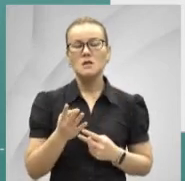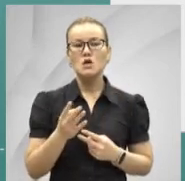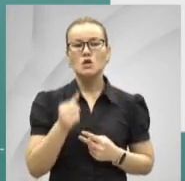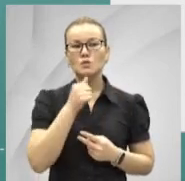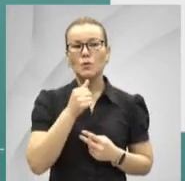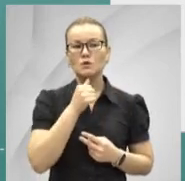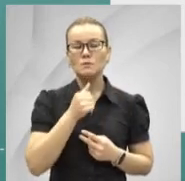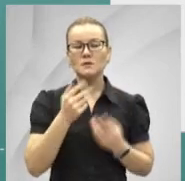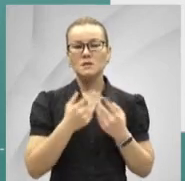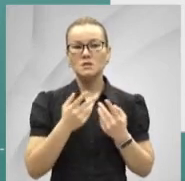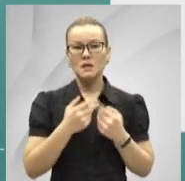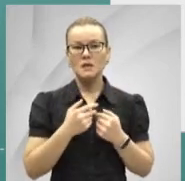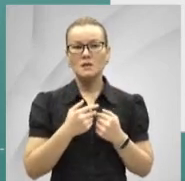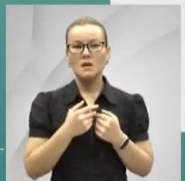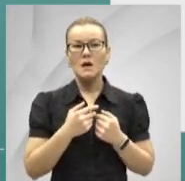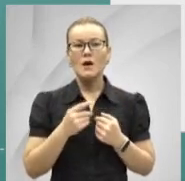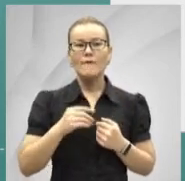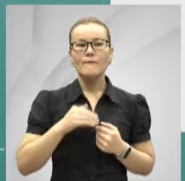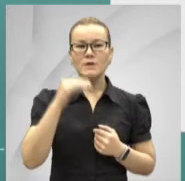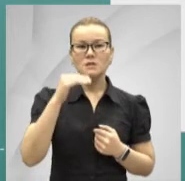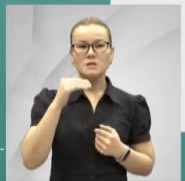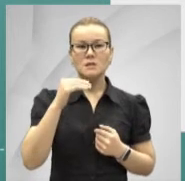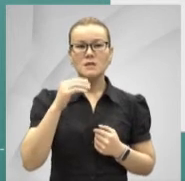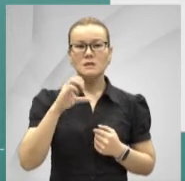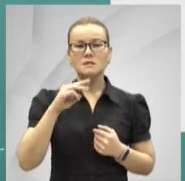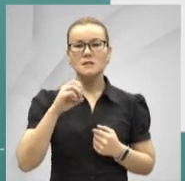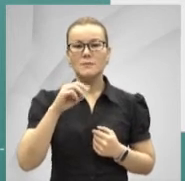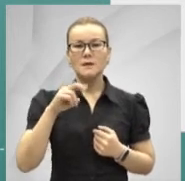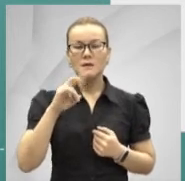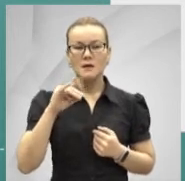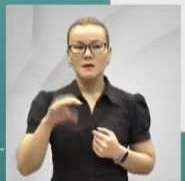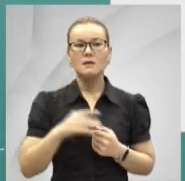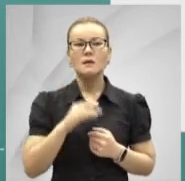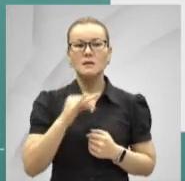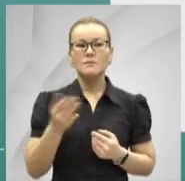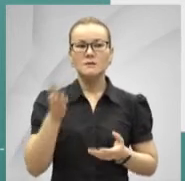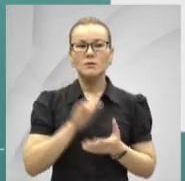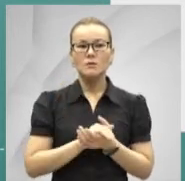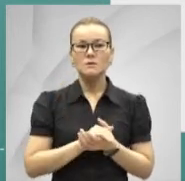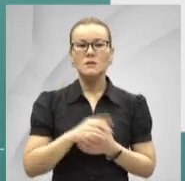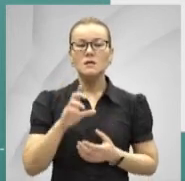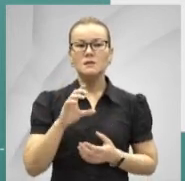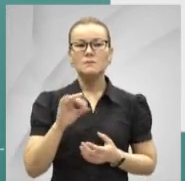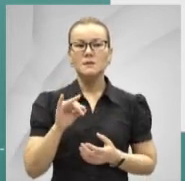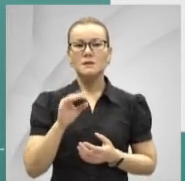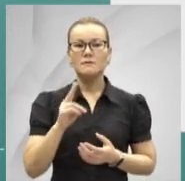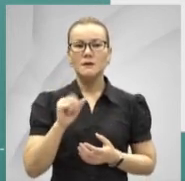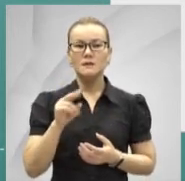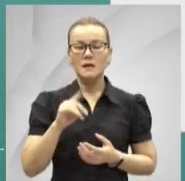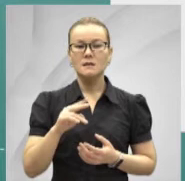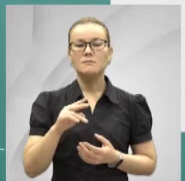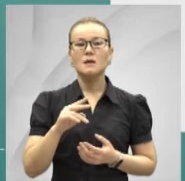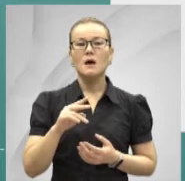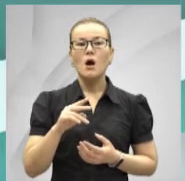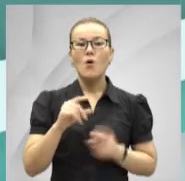решения уравнений высших степеней и познакомимся с биквадратным уравнением, а также